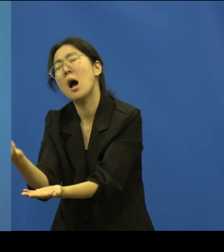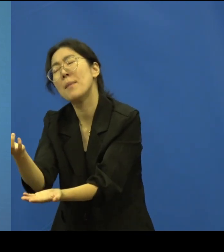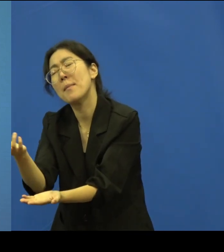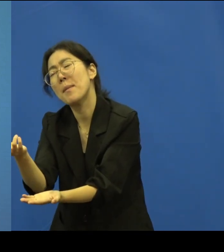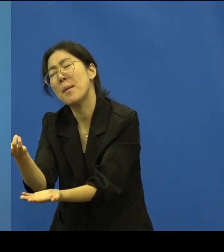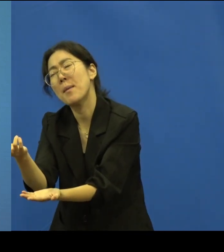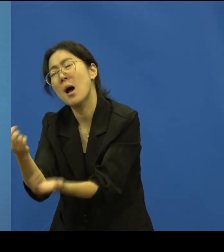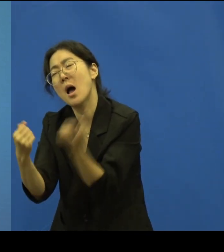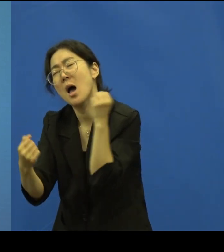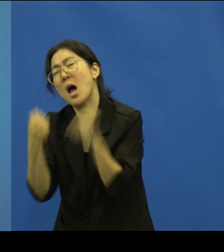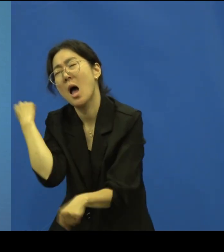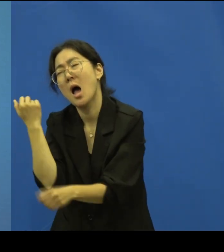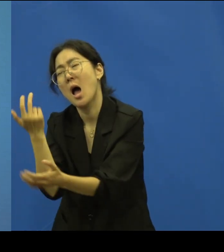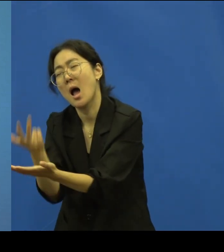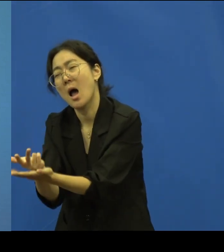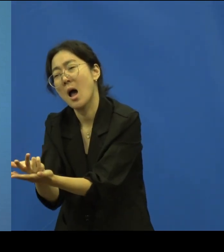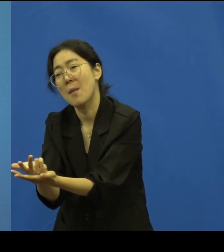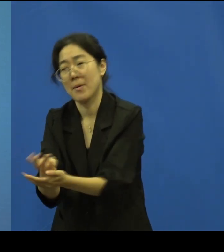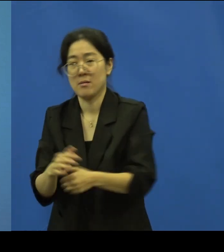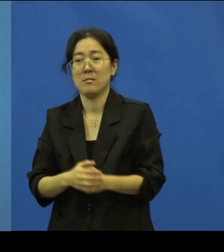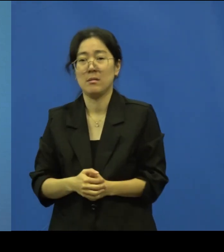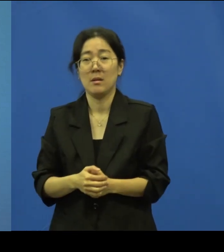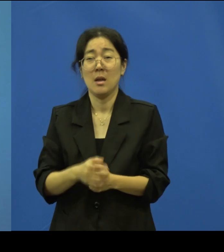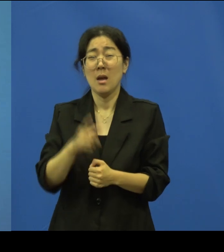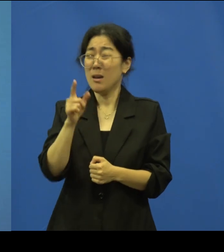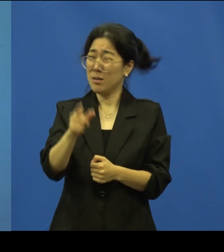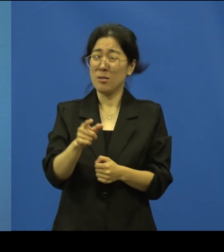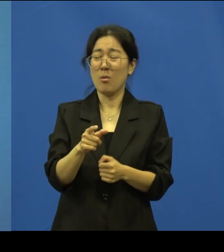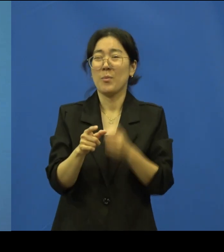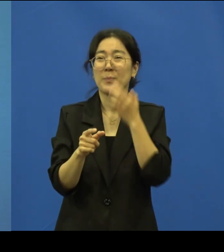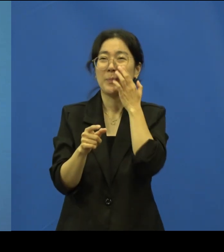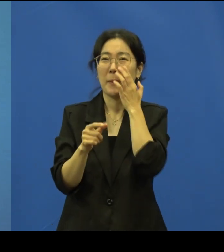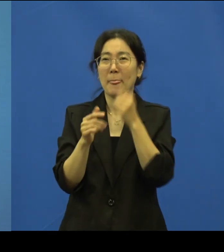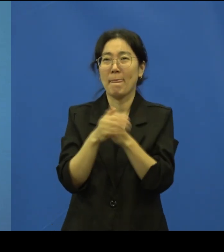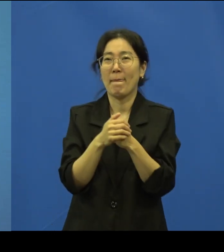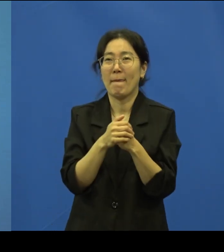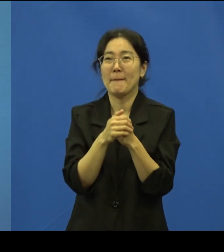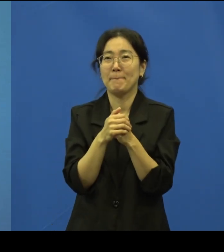우리가 물론 기도할 때 쭉 하고 부르짖어야 되는데 말이죠,